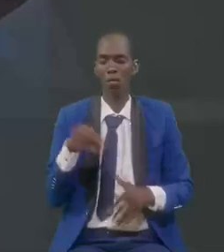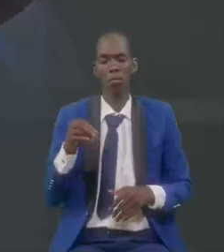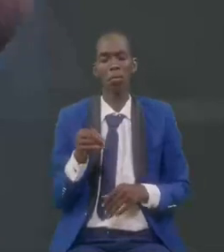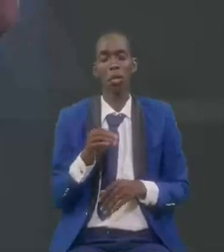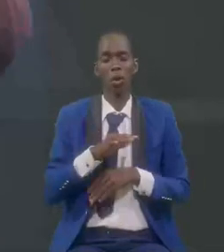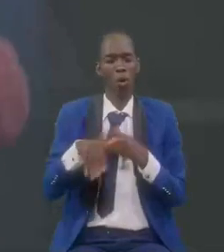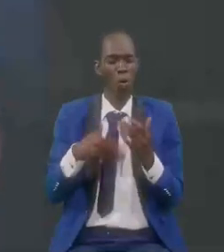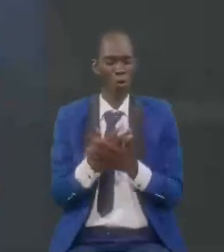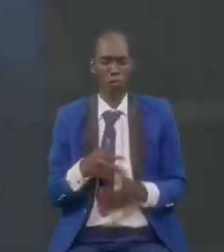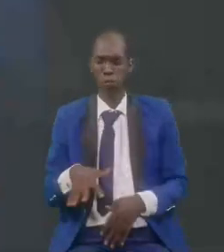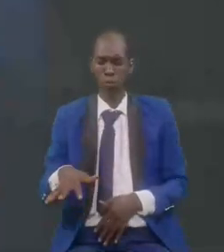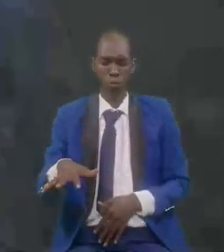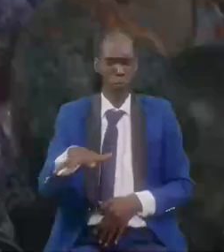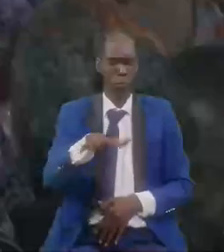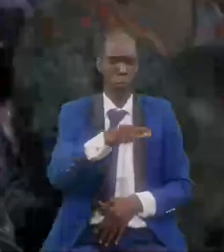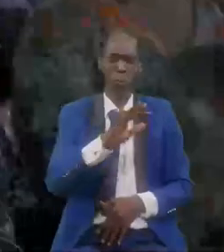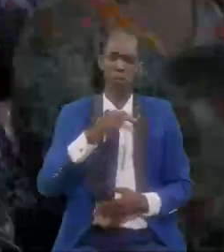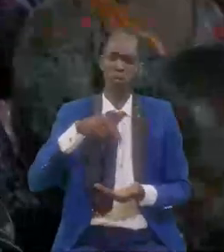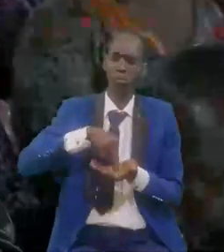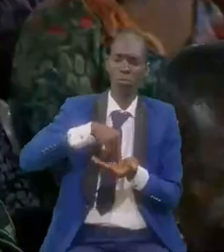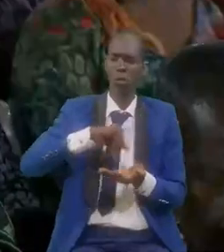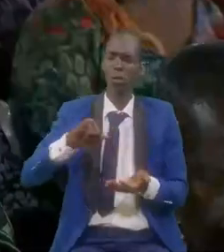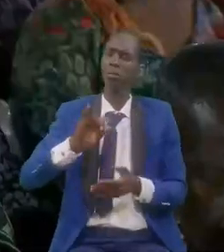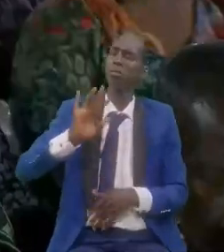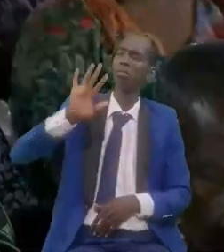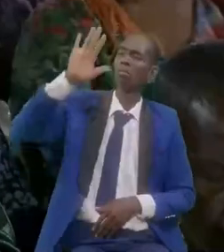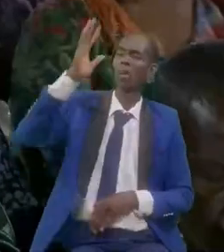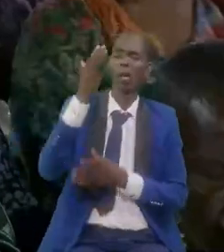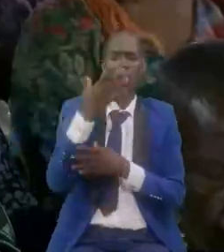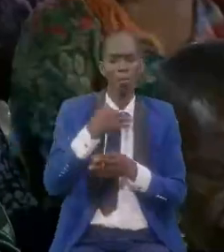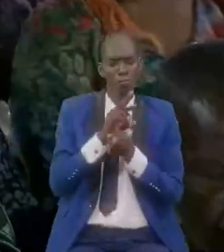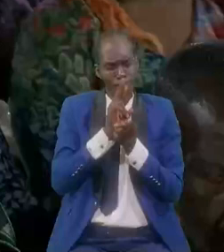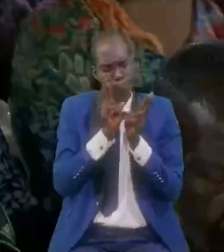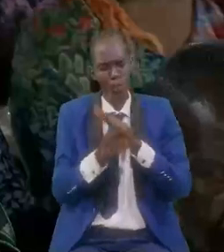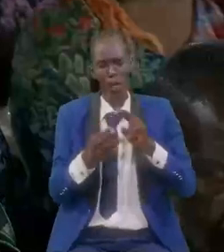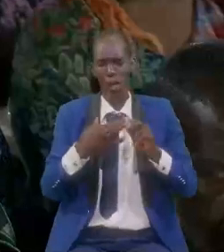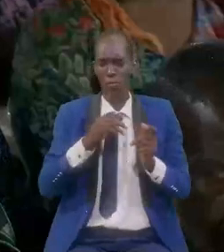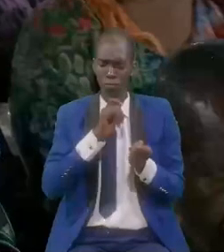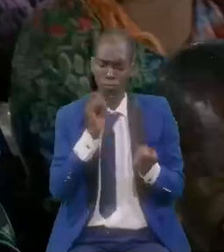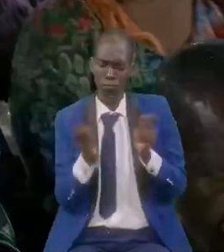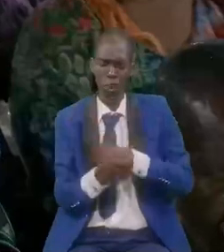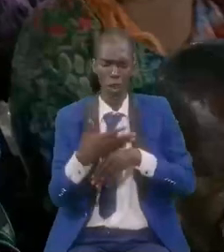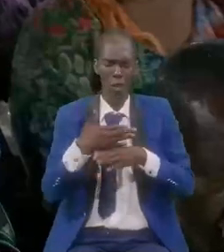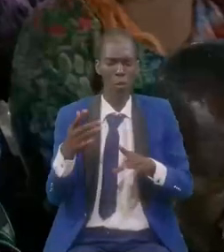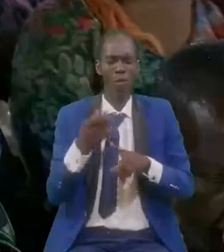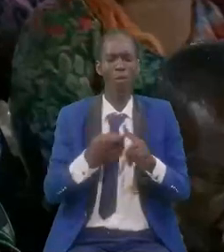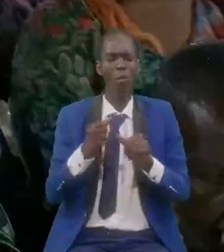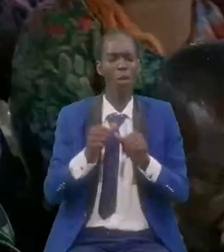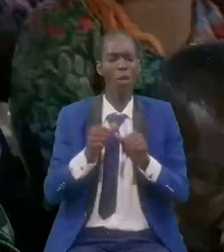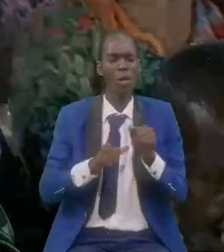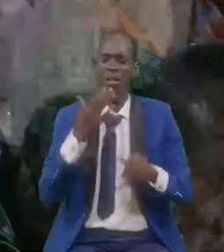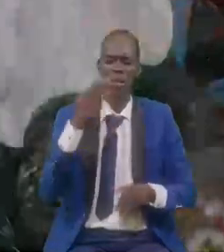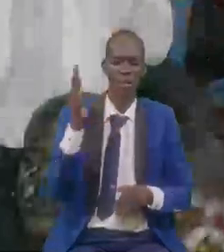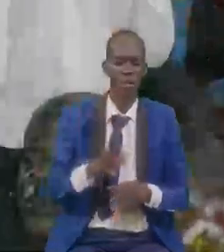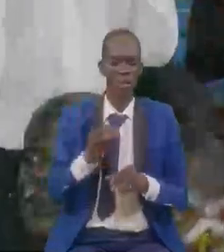ceux qui lèvent la main, tous ceux qui sont debout et qui se repentent et se détournent de tout mal